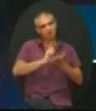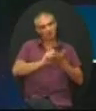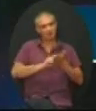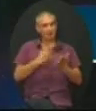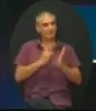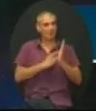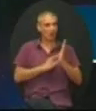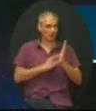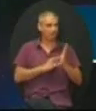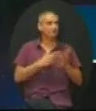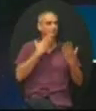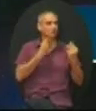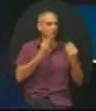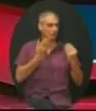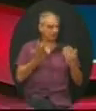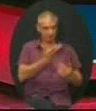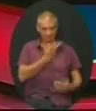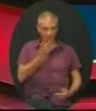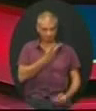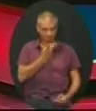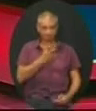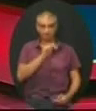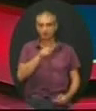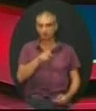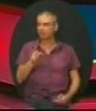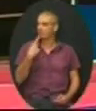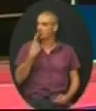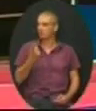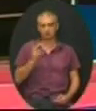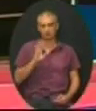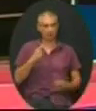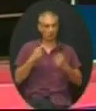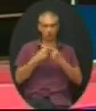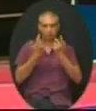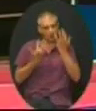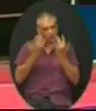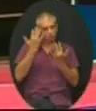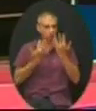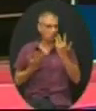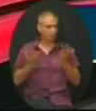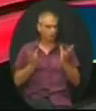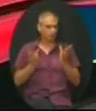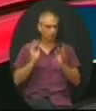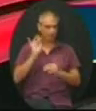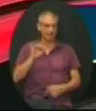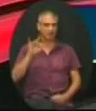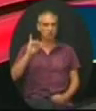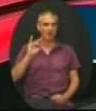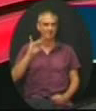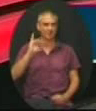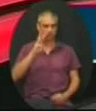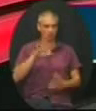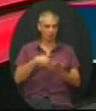את החוק, עמי מיטב ואסף רגב, תודה רבה לשניכם בעניין הזה. ואתה אומר שזה לא עניין חשבונאי עם יואב קיש